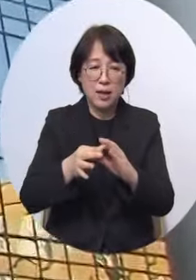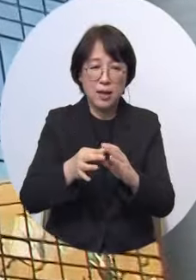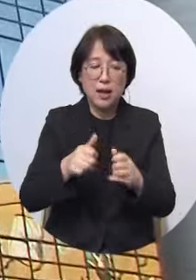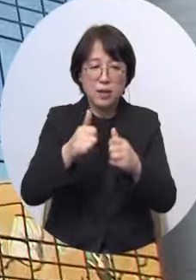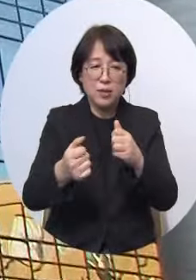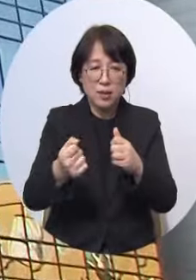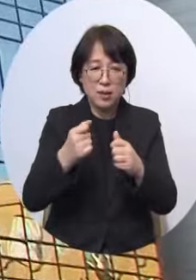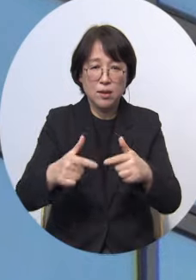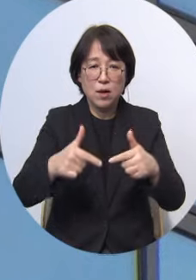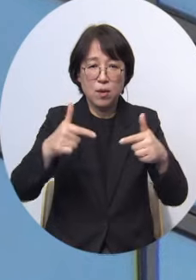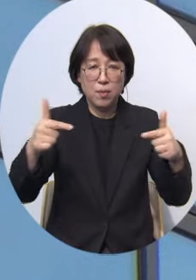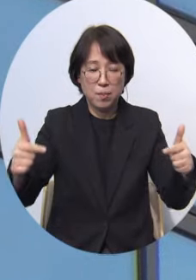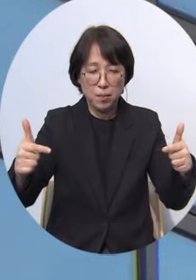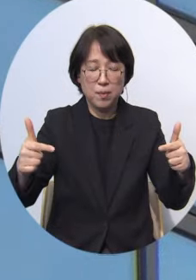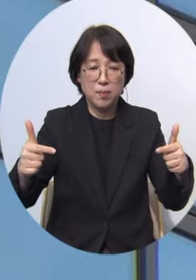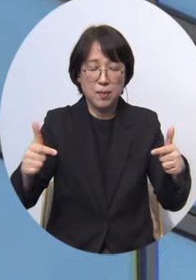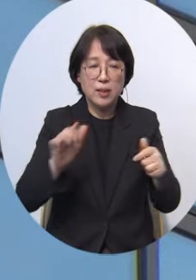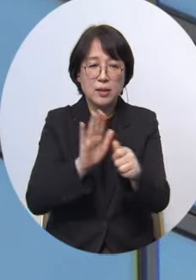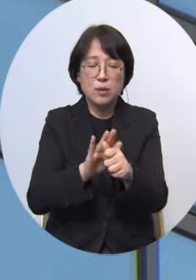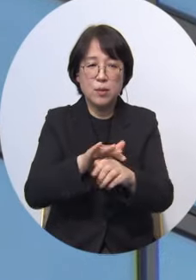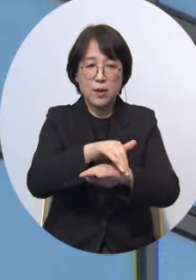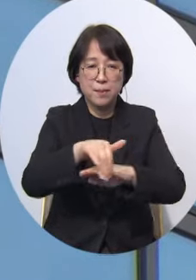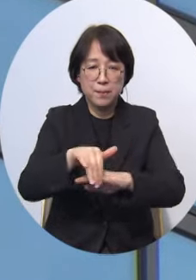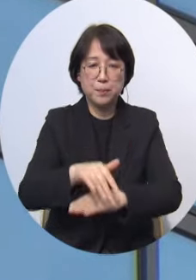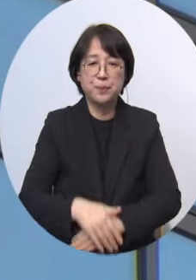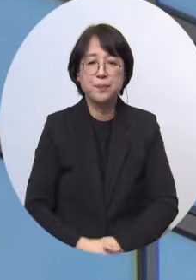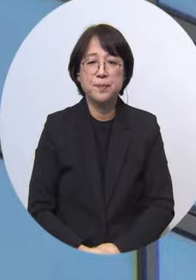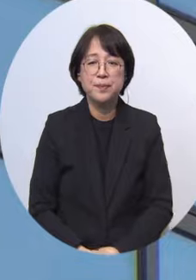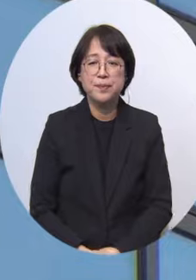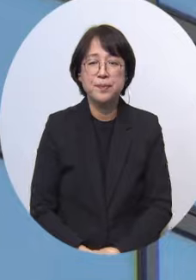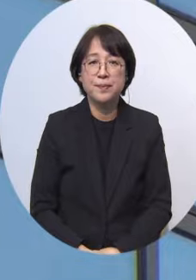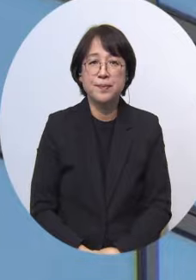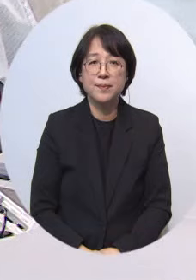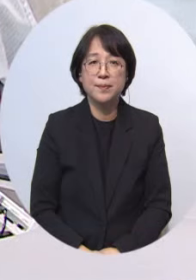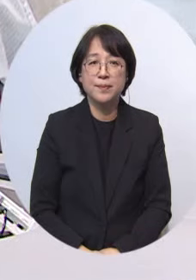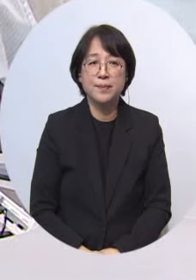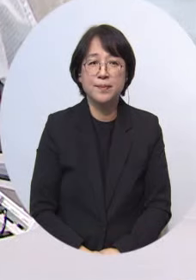전국 확산을 지원할 방침입니다. KTV 김유리입니다.